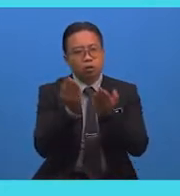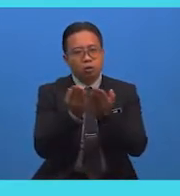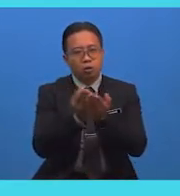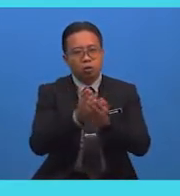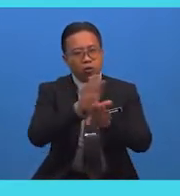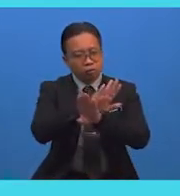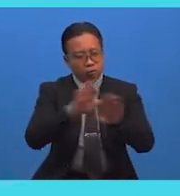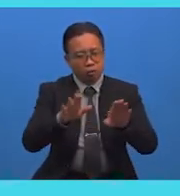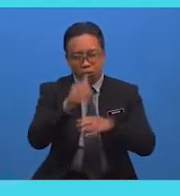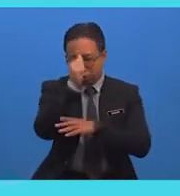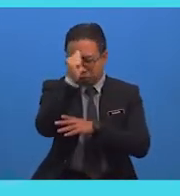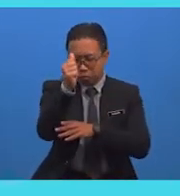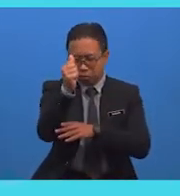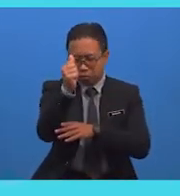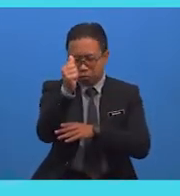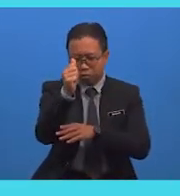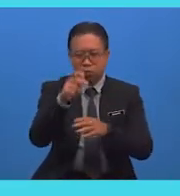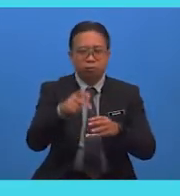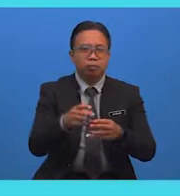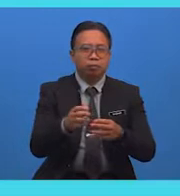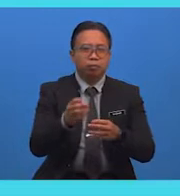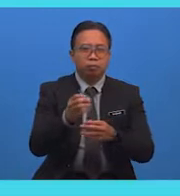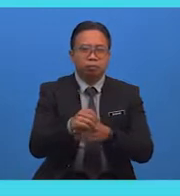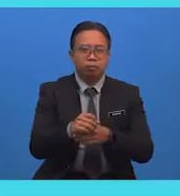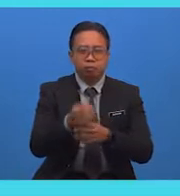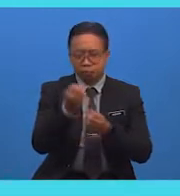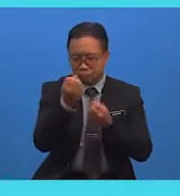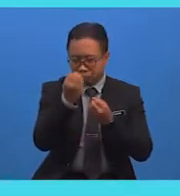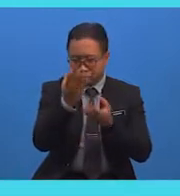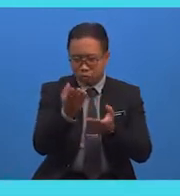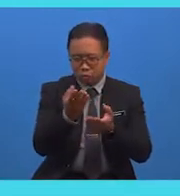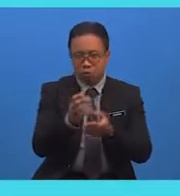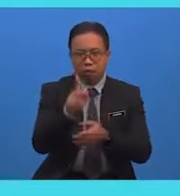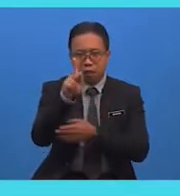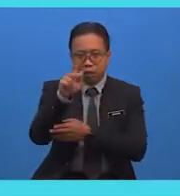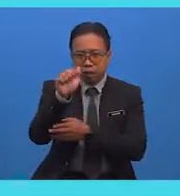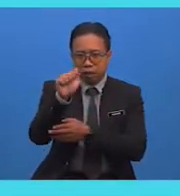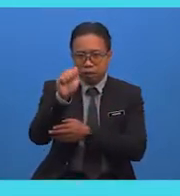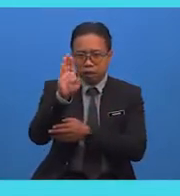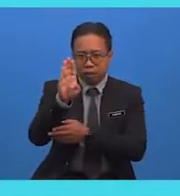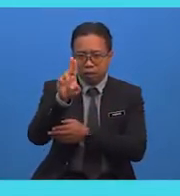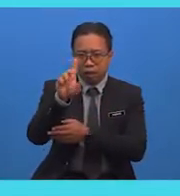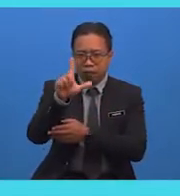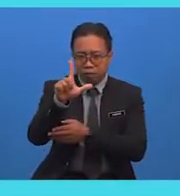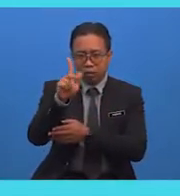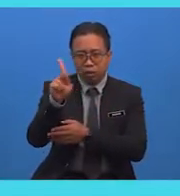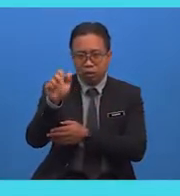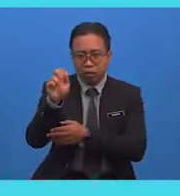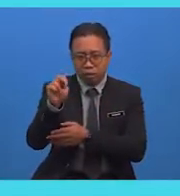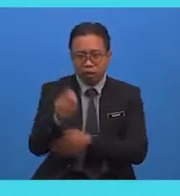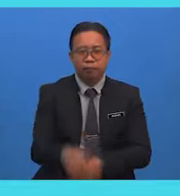tidak mustajab. Ini bermaksud Allah Subhanahu Wa Taala tidak memakbulkan doa orang yang